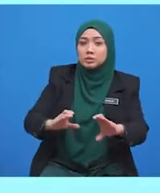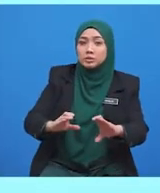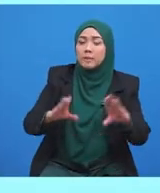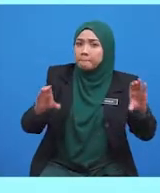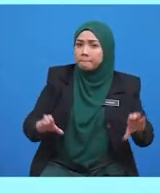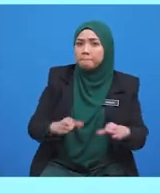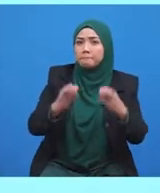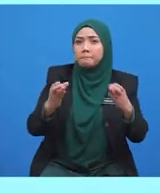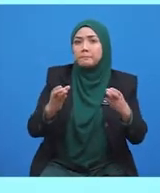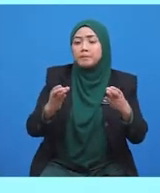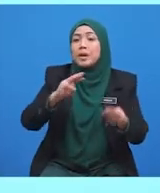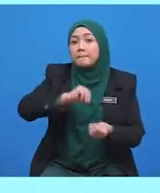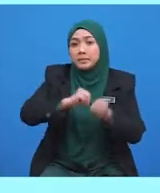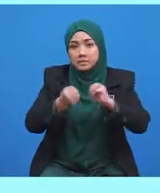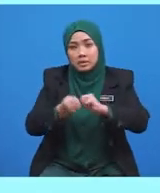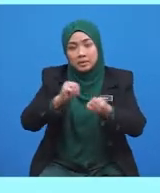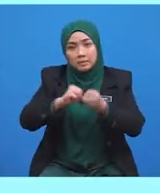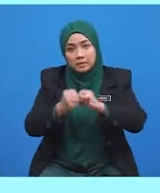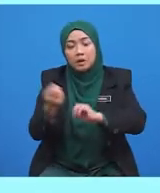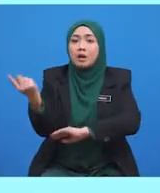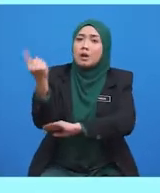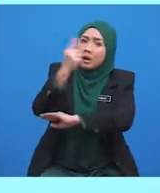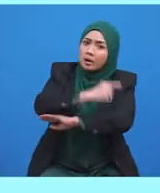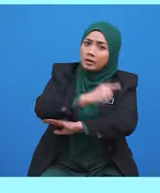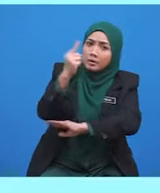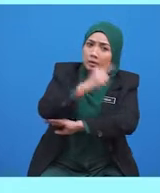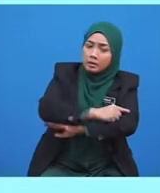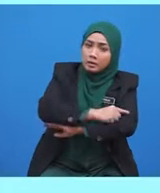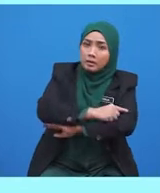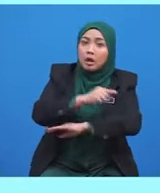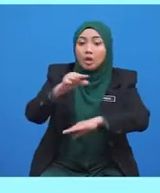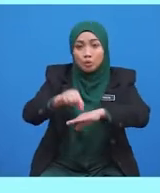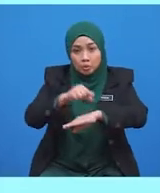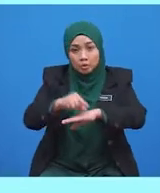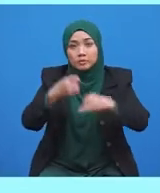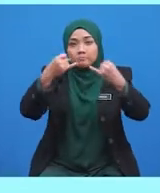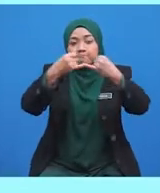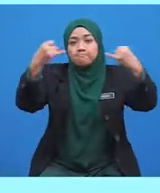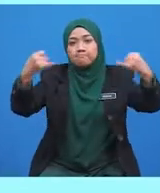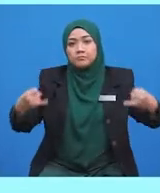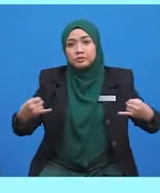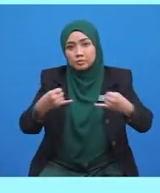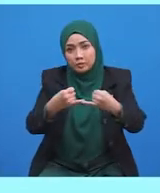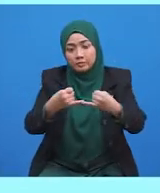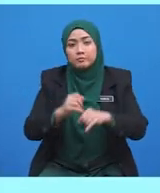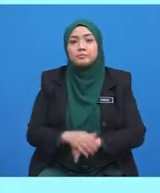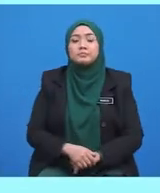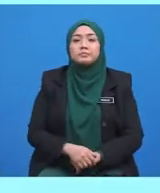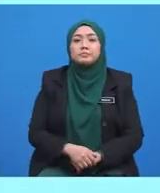untuk menyelesaikan masalah harian melibatkan piktograf.